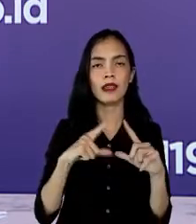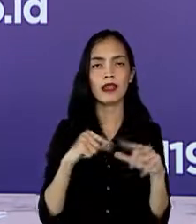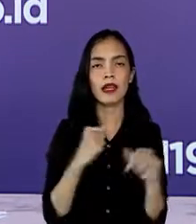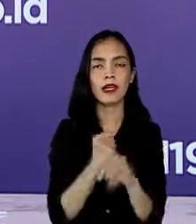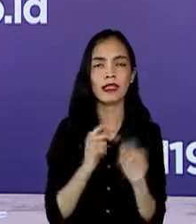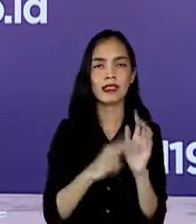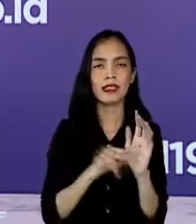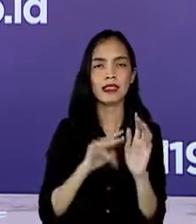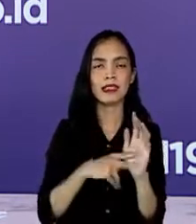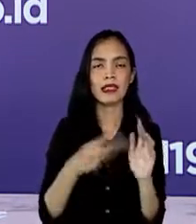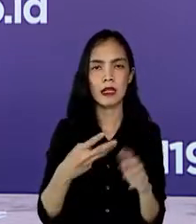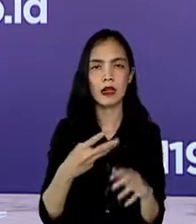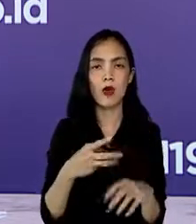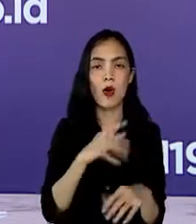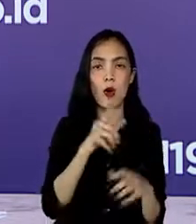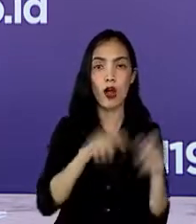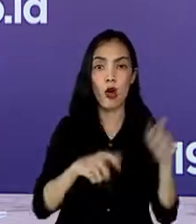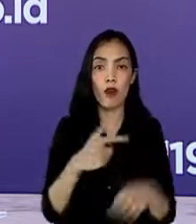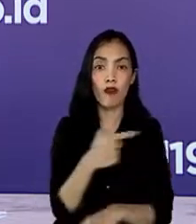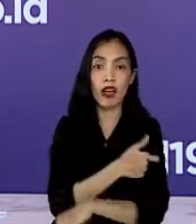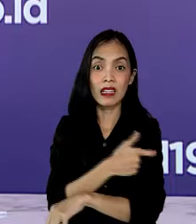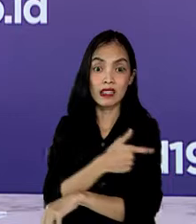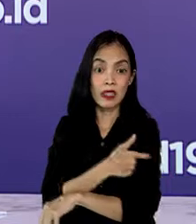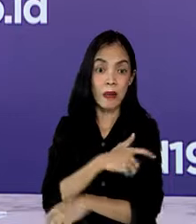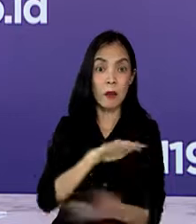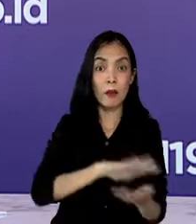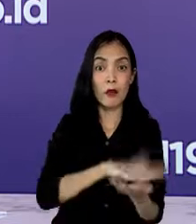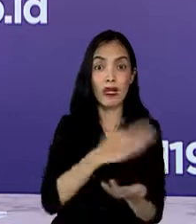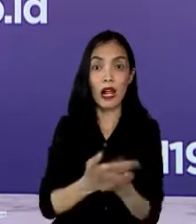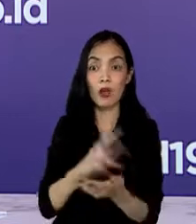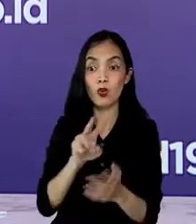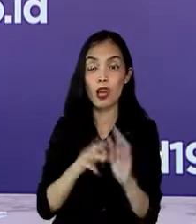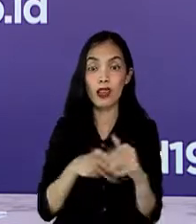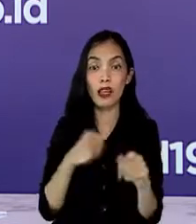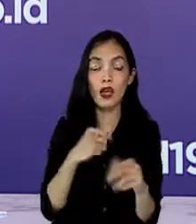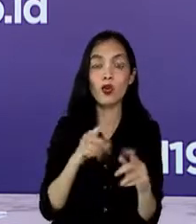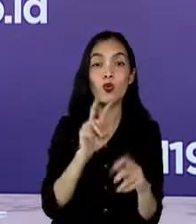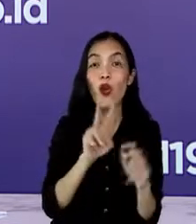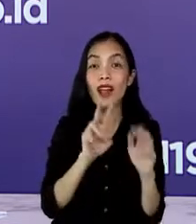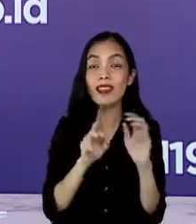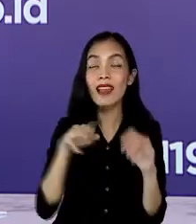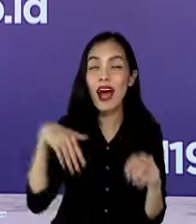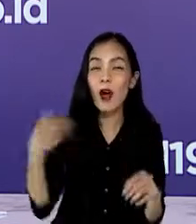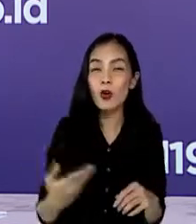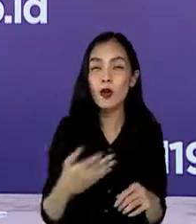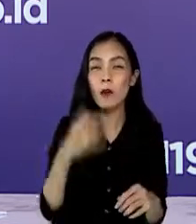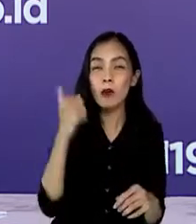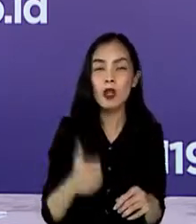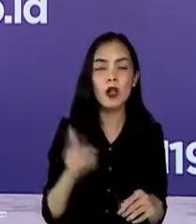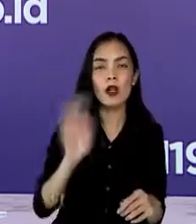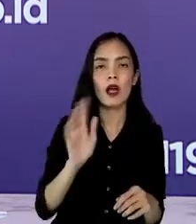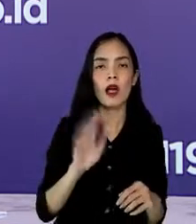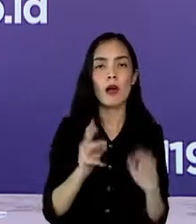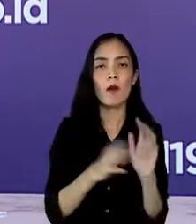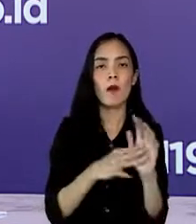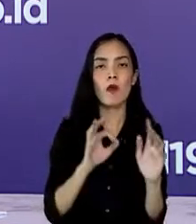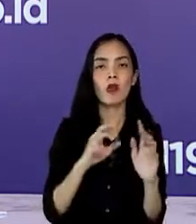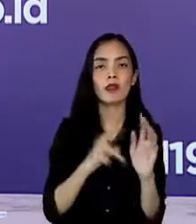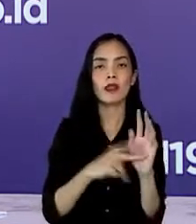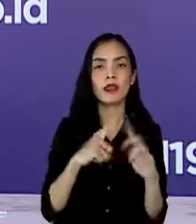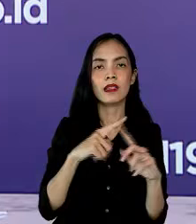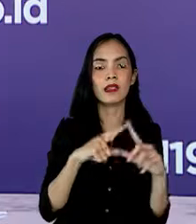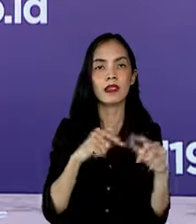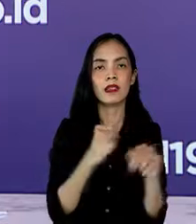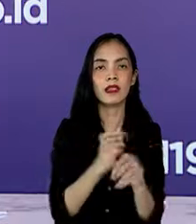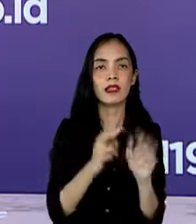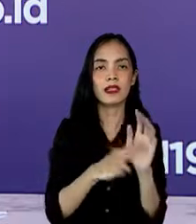dalam dua tahun adalah tidak benar kutipan itu secara keliru dikaitkan mountaineer dalam